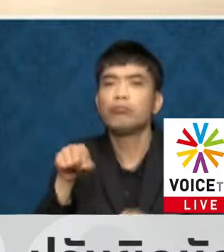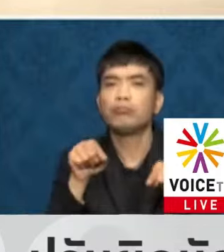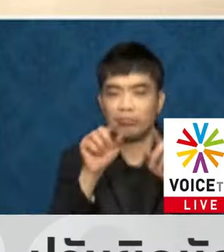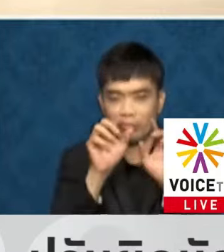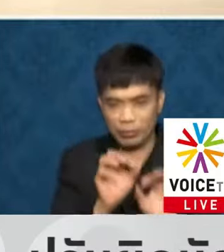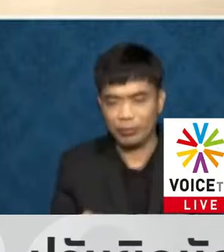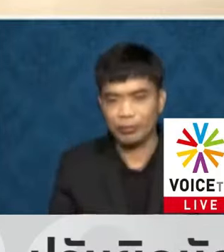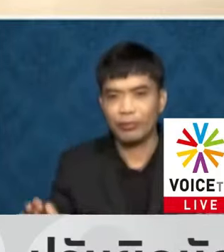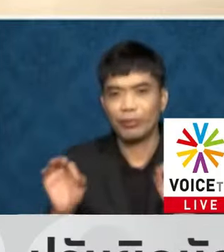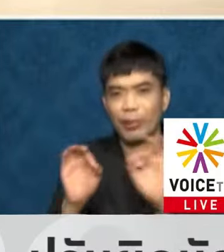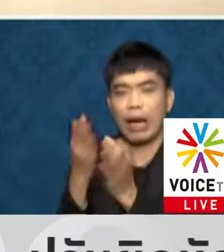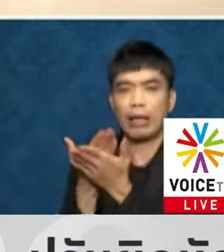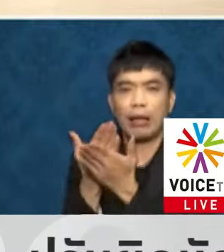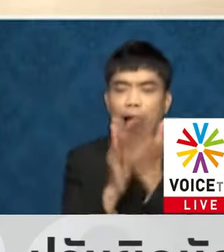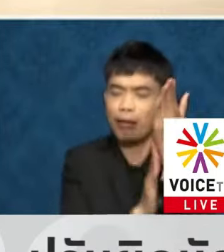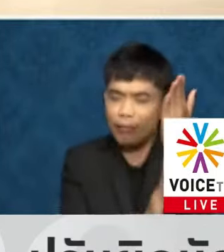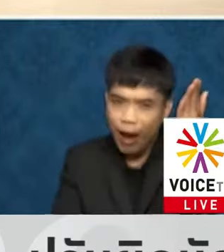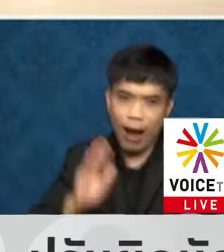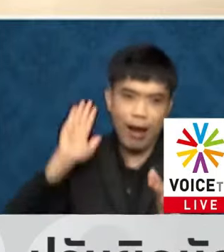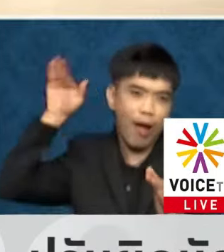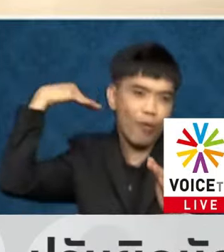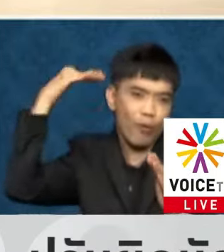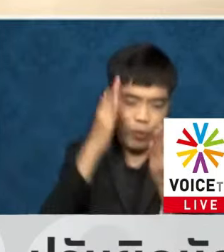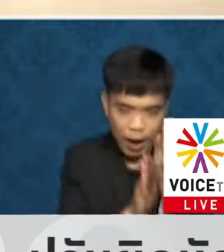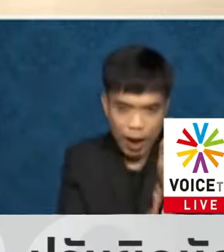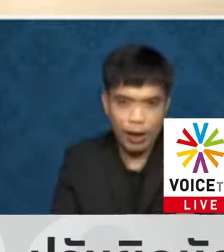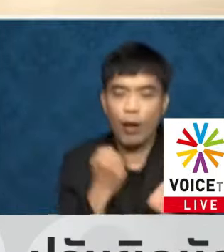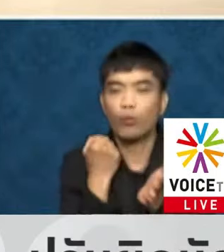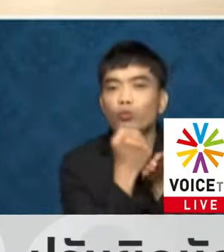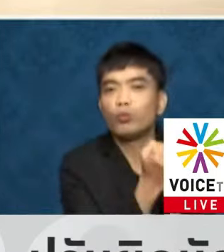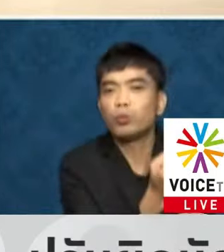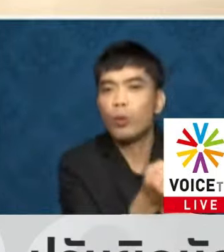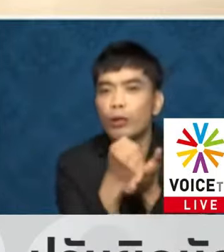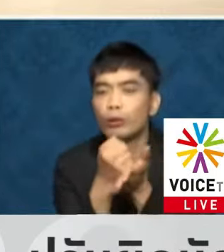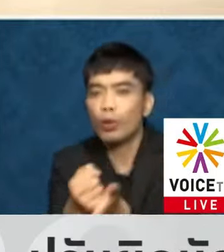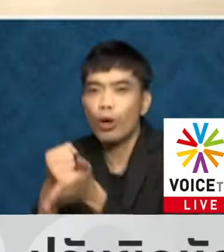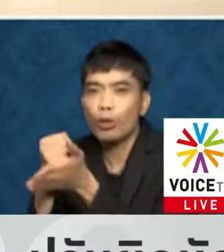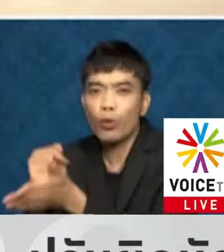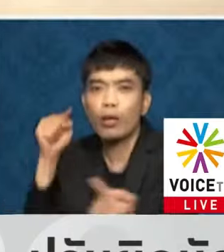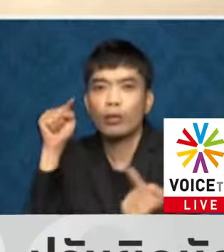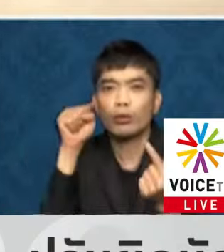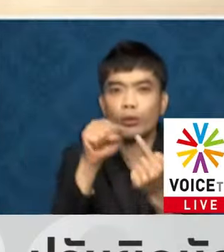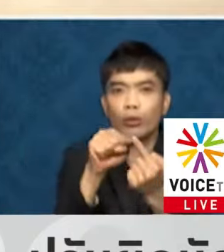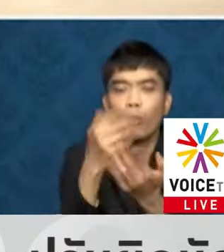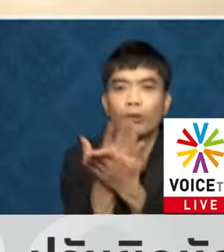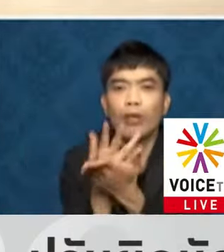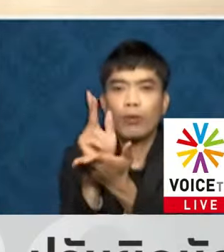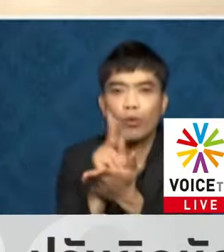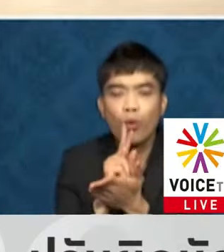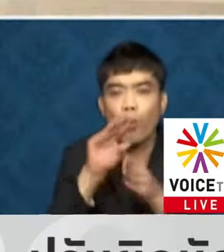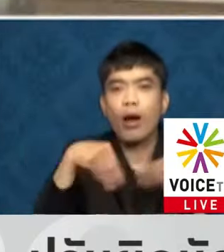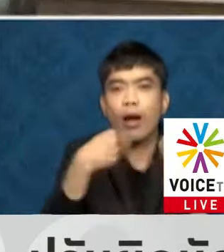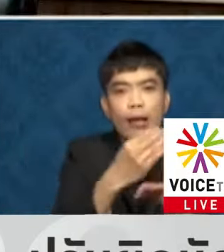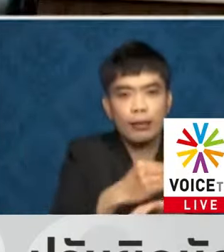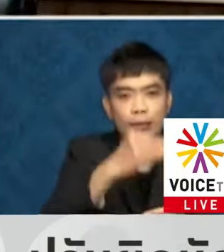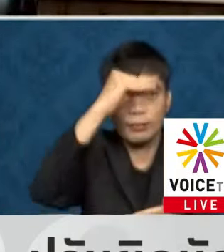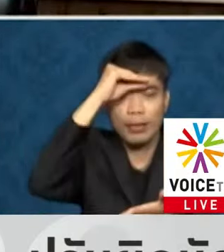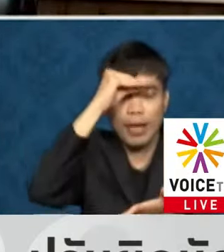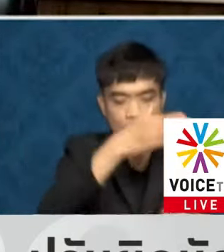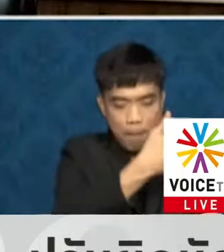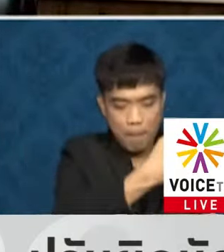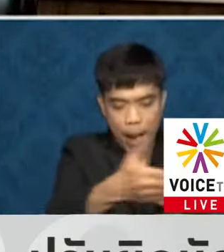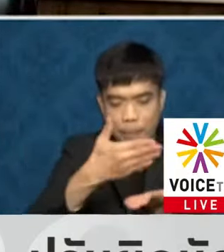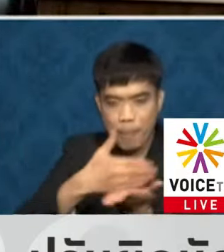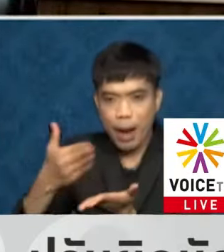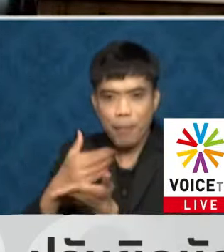แค่ระดับม.ปลายถึงอุดมศึกษาและต้องมีผู้ค้ำประกันในทุกกรณีเกณฑ์ใหม่ค่ะคุณผู้ช ม สามารถกู้ยืมเงินในหลักสูตรระยะสั้นได